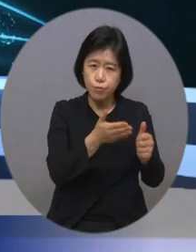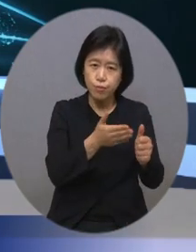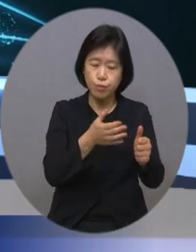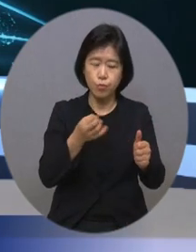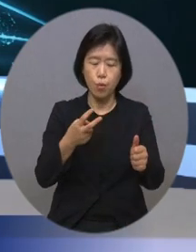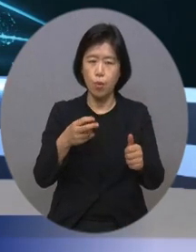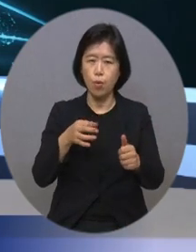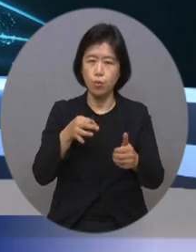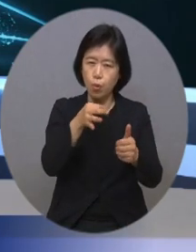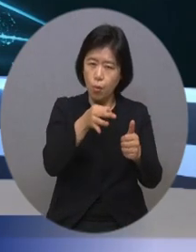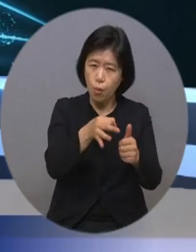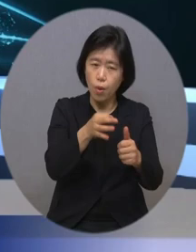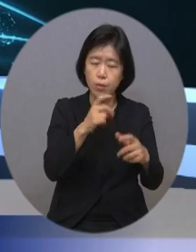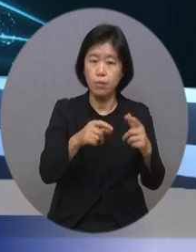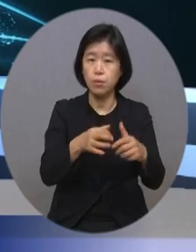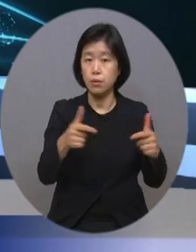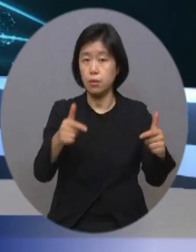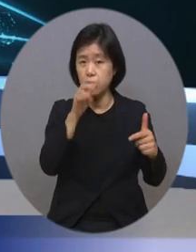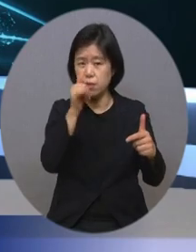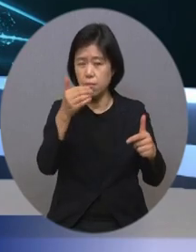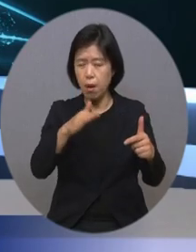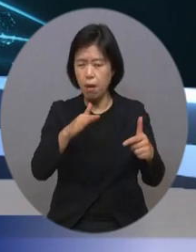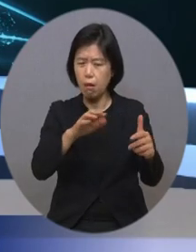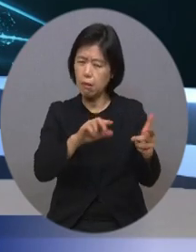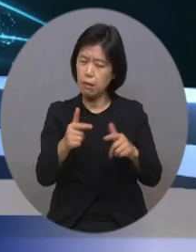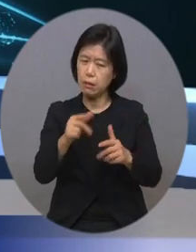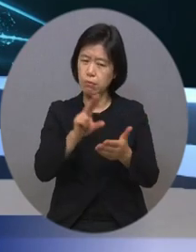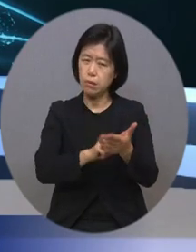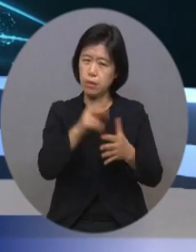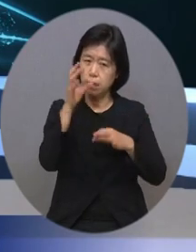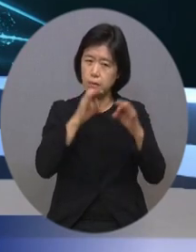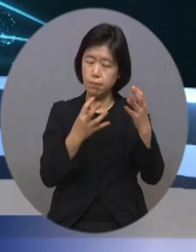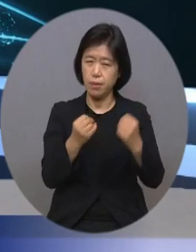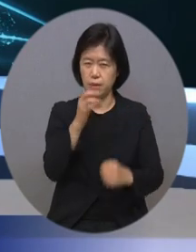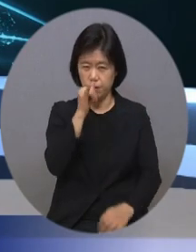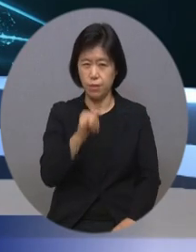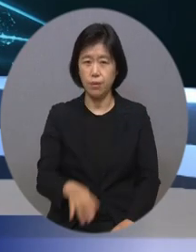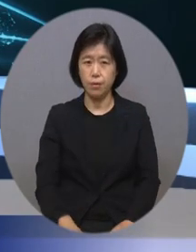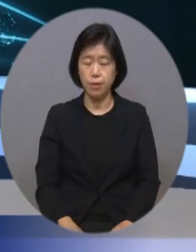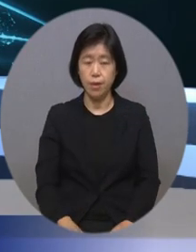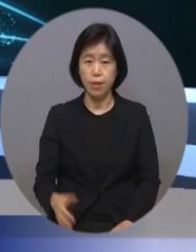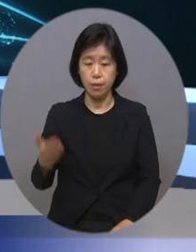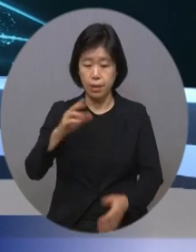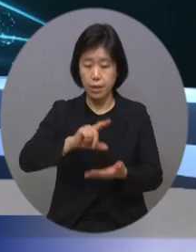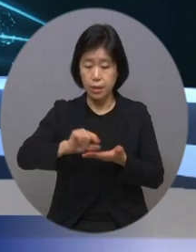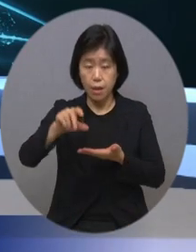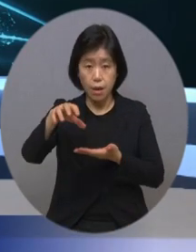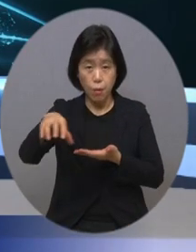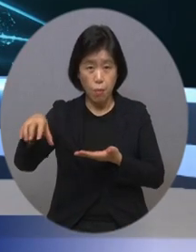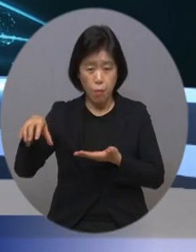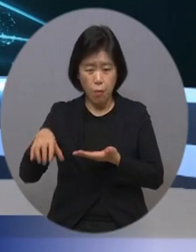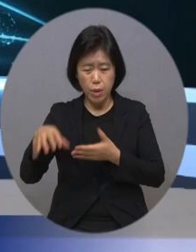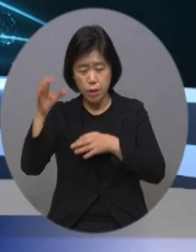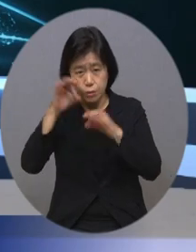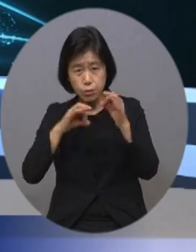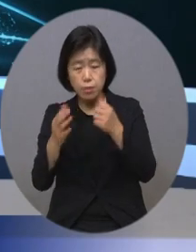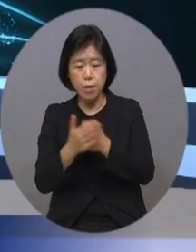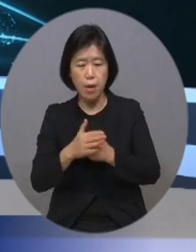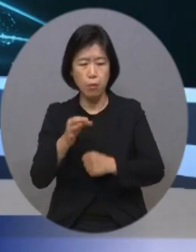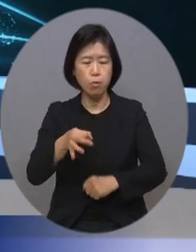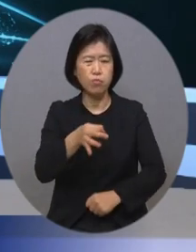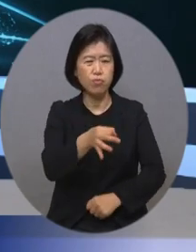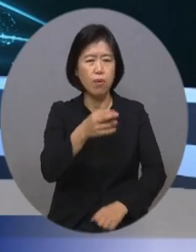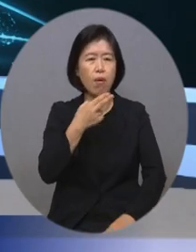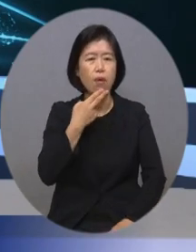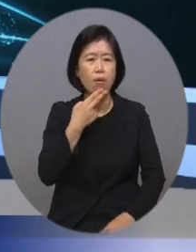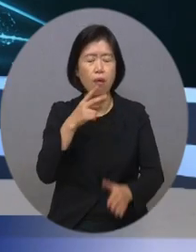계속해서 증가하고 있지만 그만큼 허점이 많은 것으로 드러났습니다. 반면 지자체 실수로 지원이 중단되거나 지원이